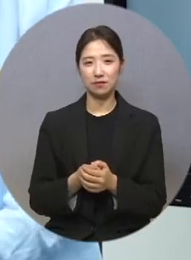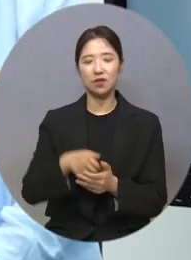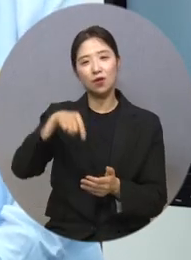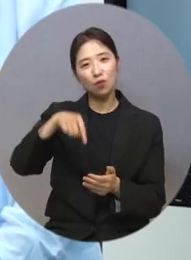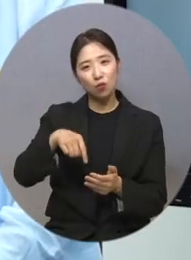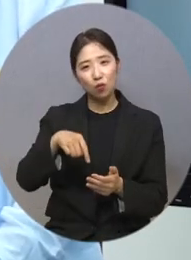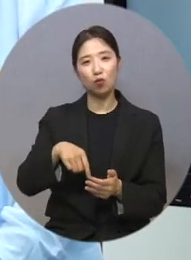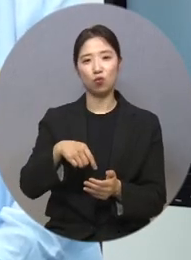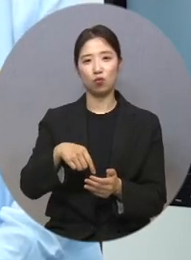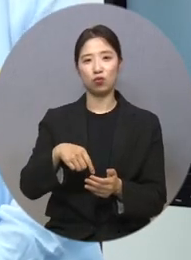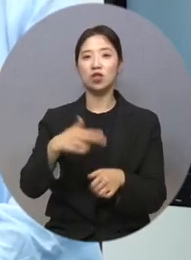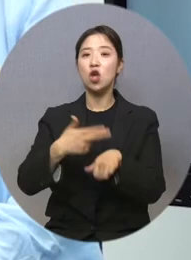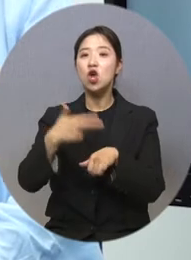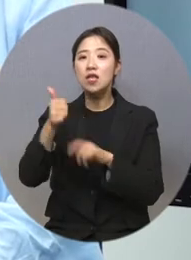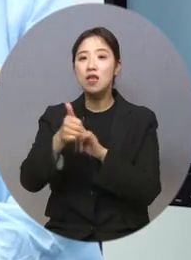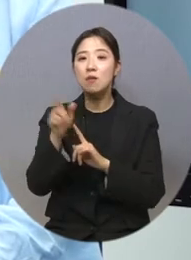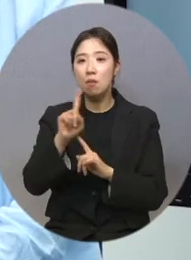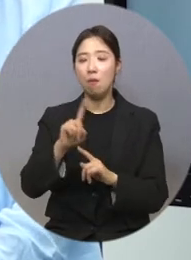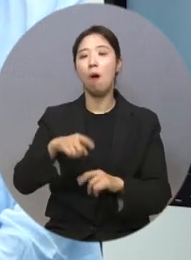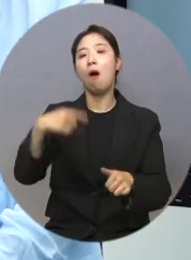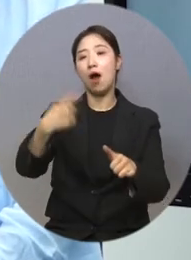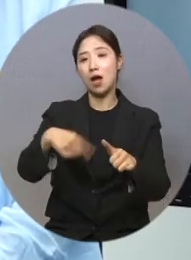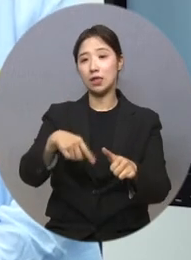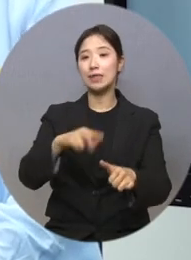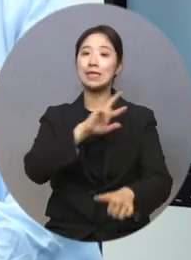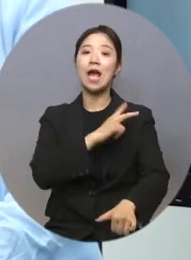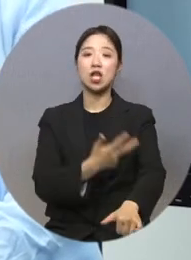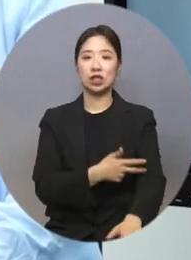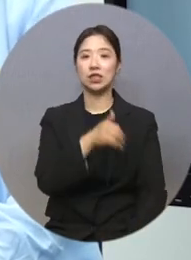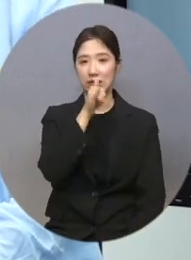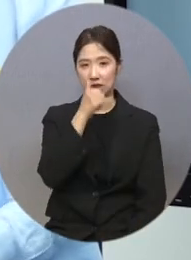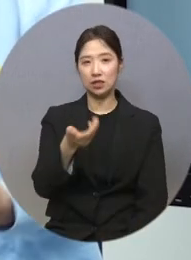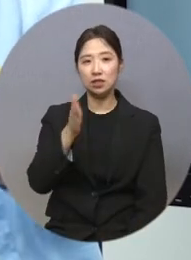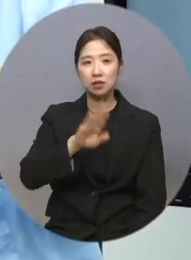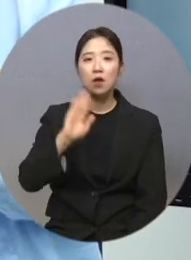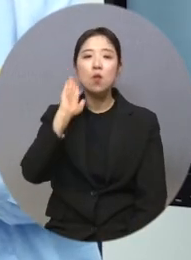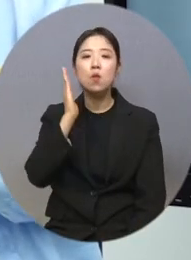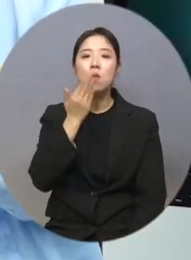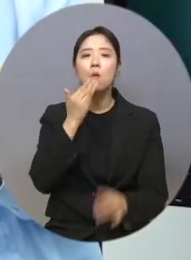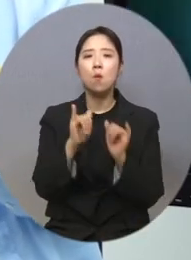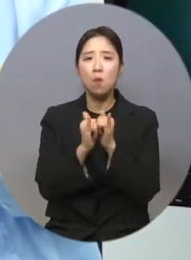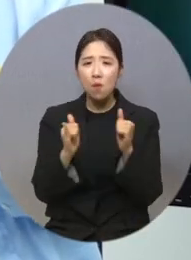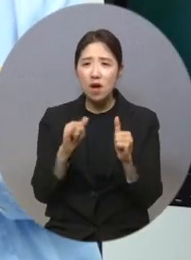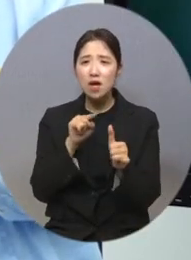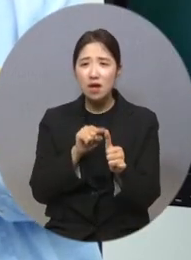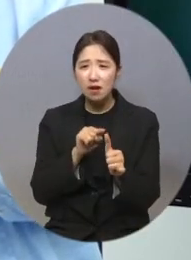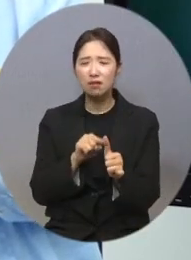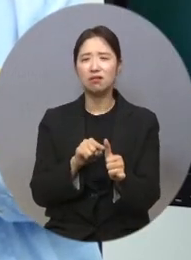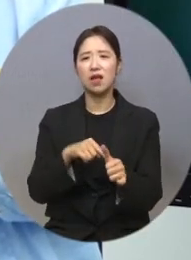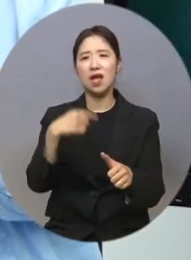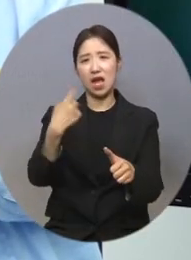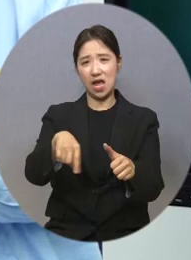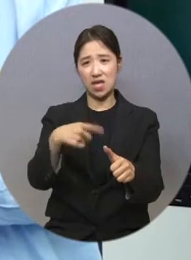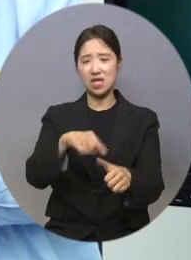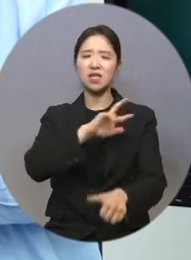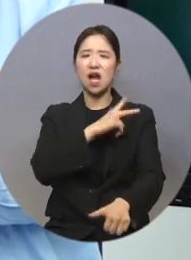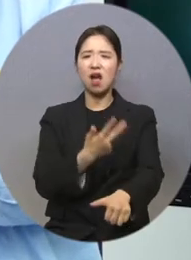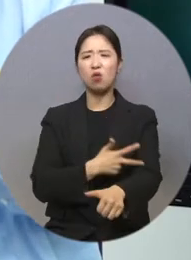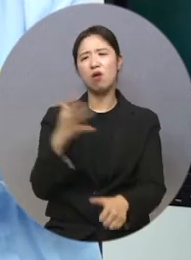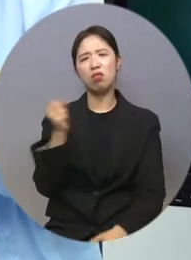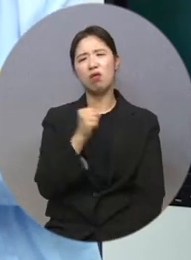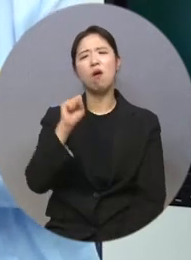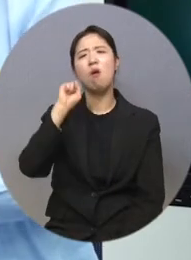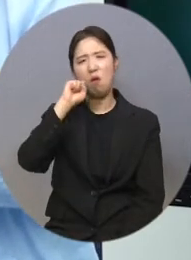여기서 선생님들이란 다 강사 자격증이 다 있으시거든요. 근데 농인은 농인분들은 강사 자격증을 따기가